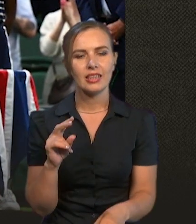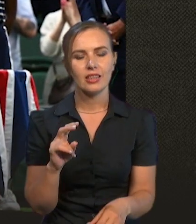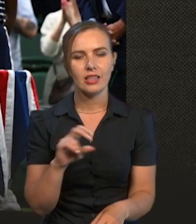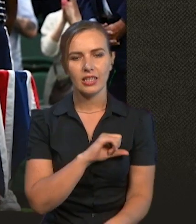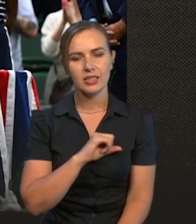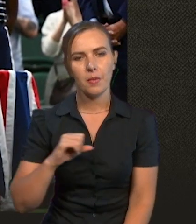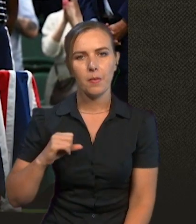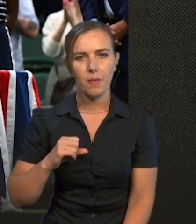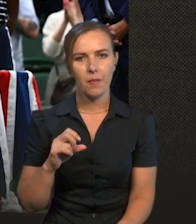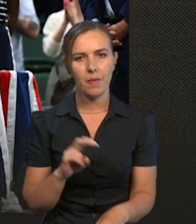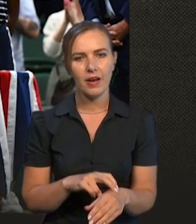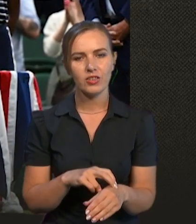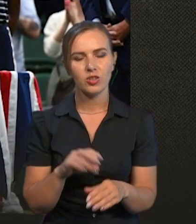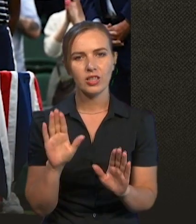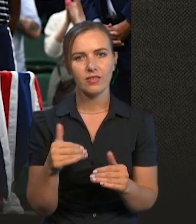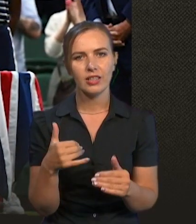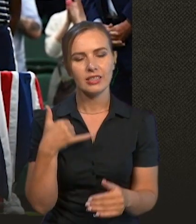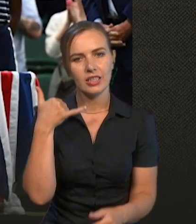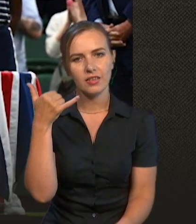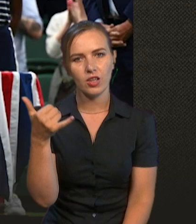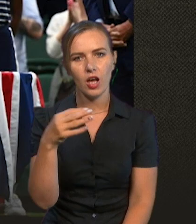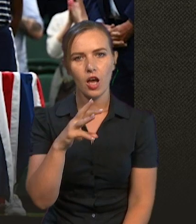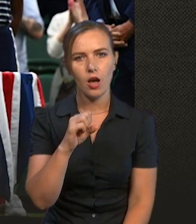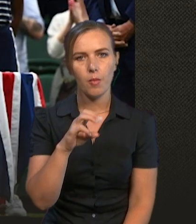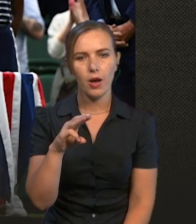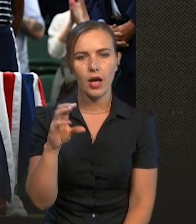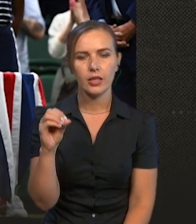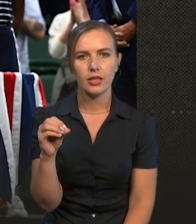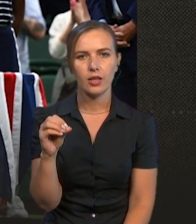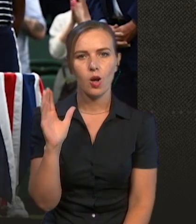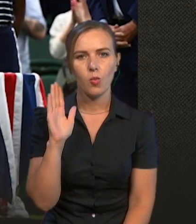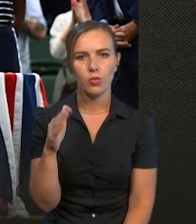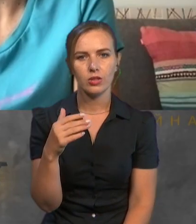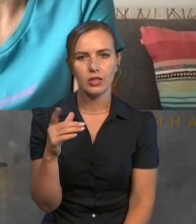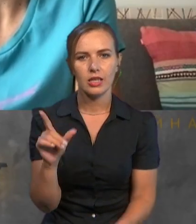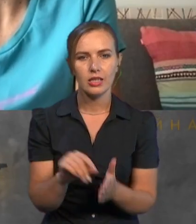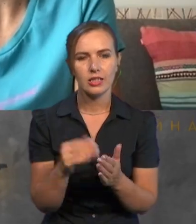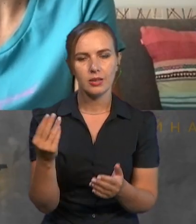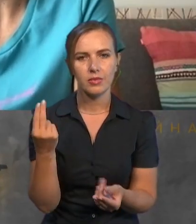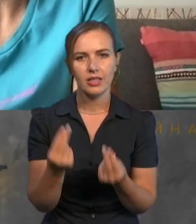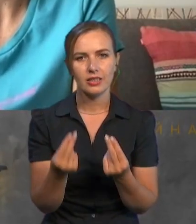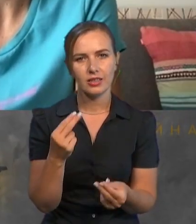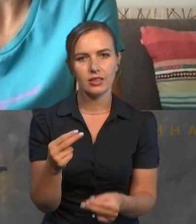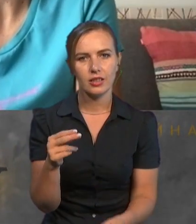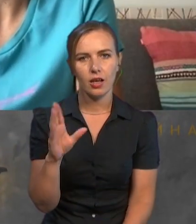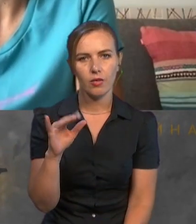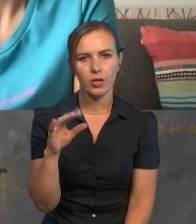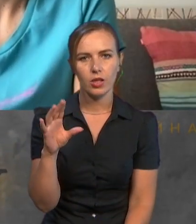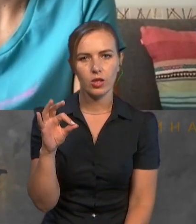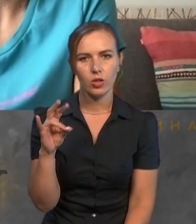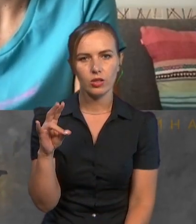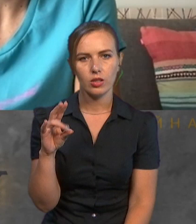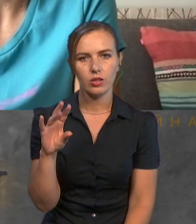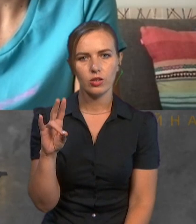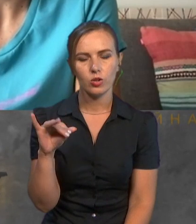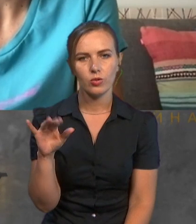він мені каже, ну давай, може, зателефонуємо Мате, там, будеш з ним грати в Вімблдон. Я так посміялася, кажу, ну давай. Він